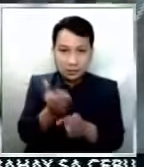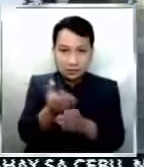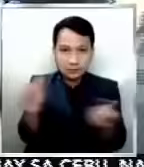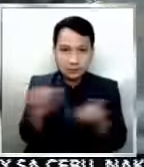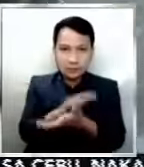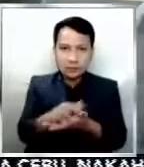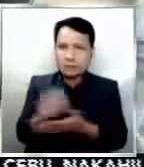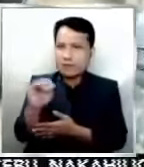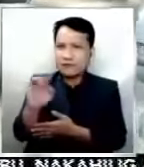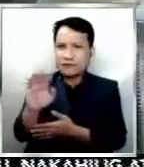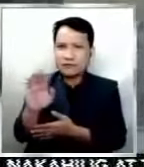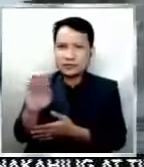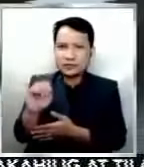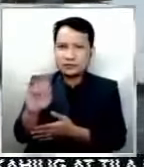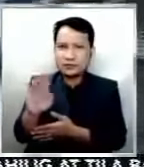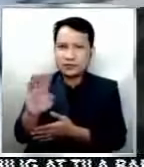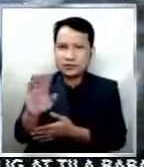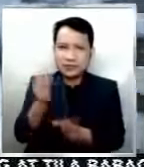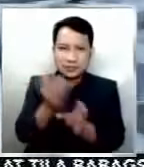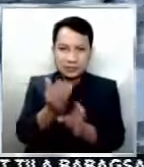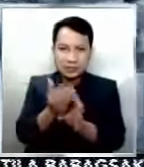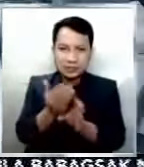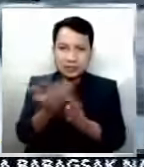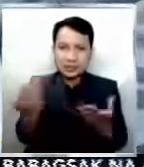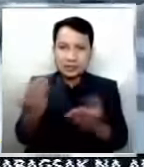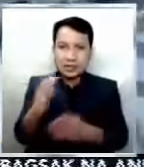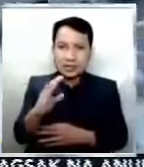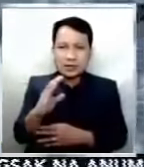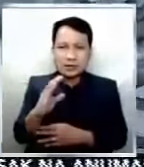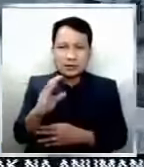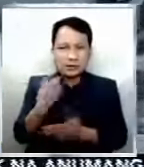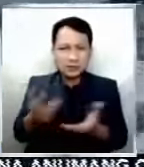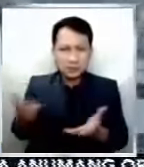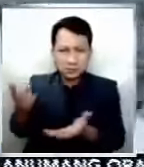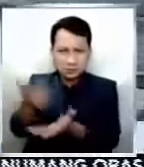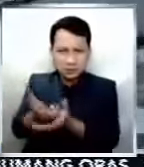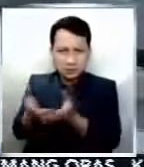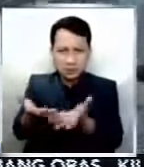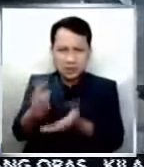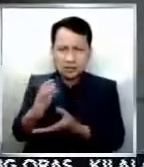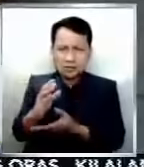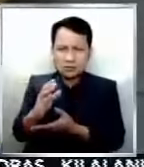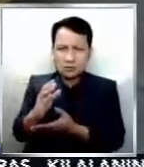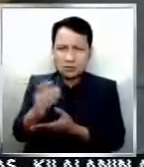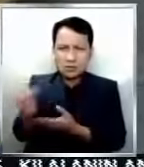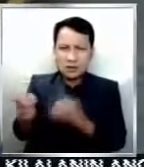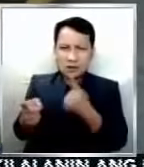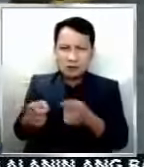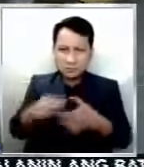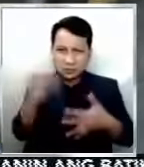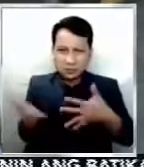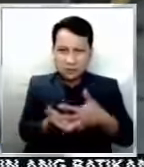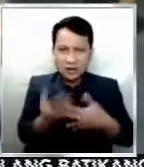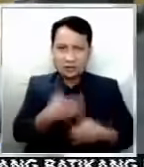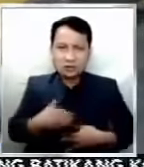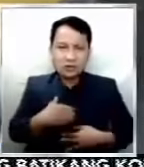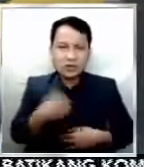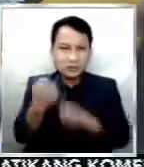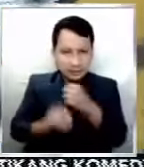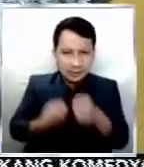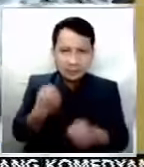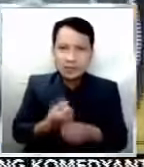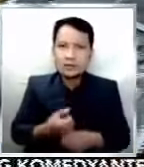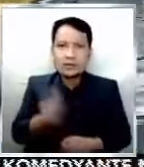of Cagayan de Oro. Kasalukuyan pa rin dinidinig sa korte ang kaso ng mga ito laban sa mga importer ng sasakyan. Taon-taon, 20 hanggang